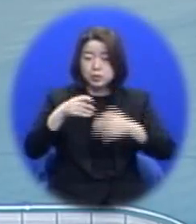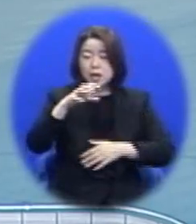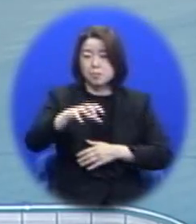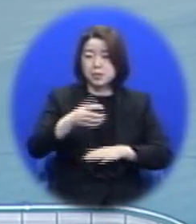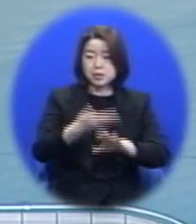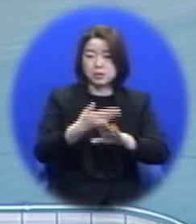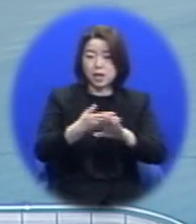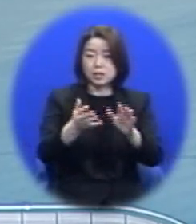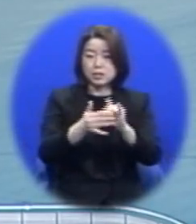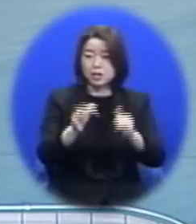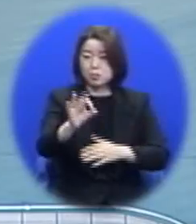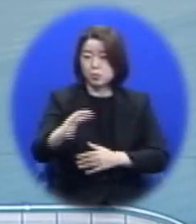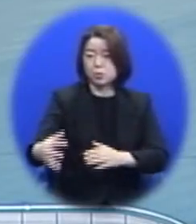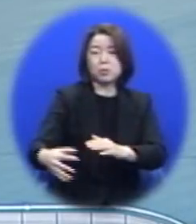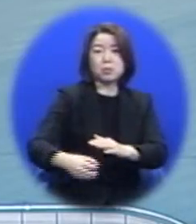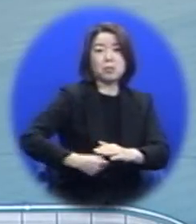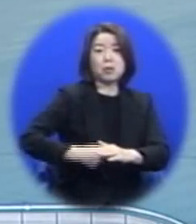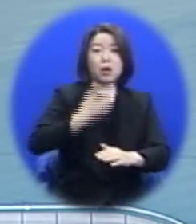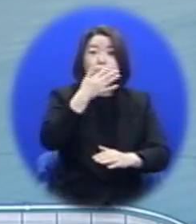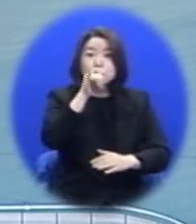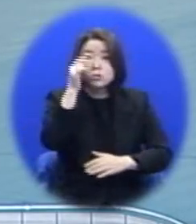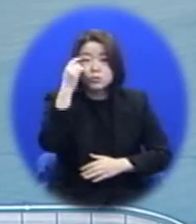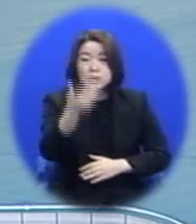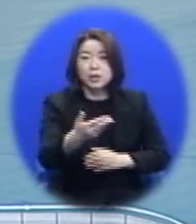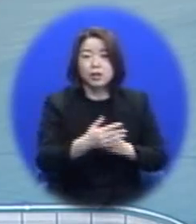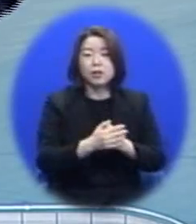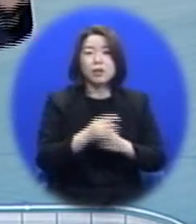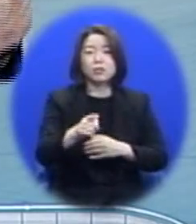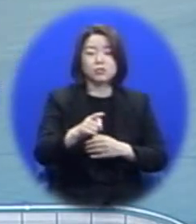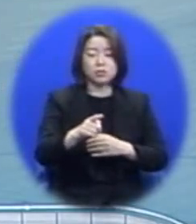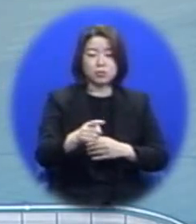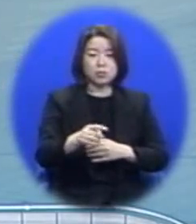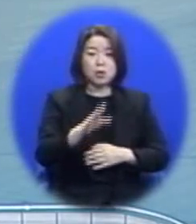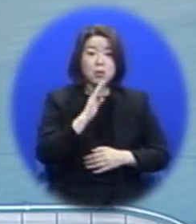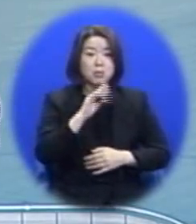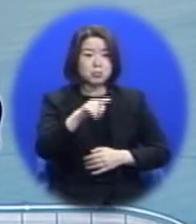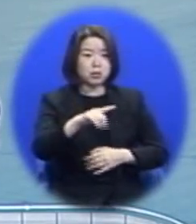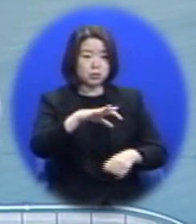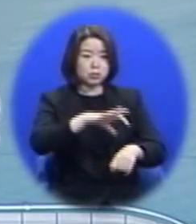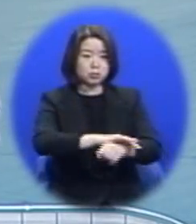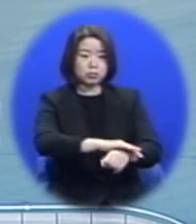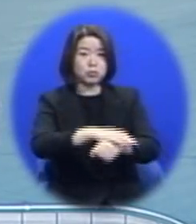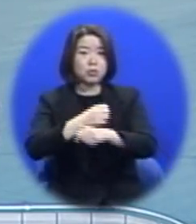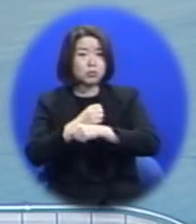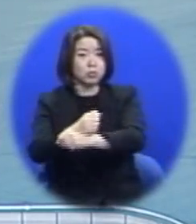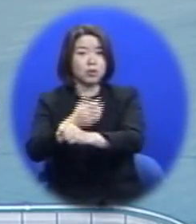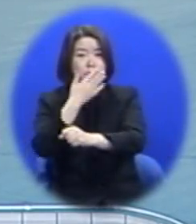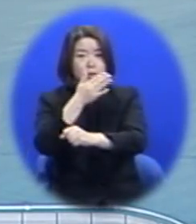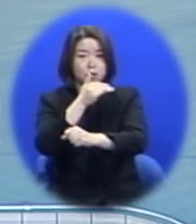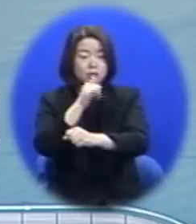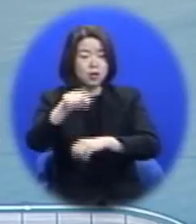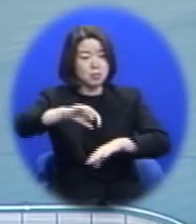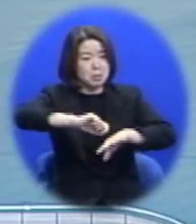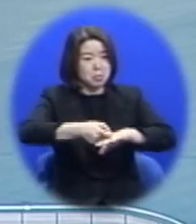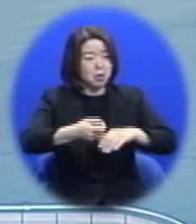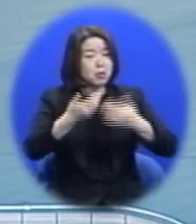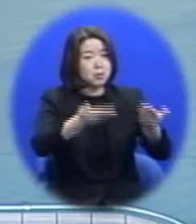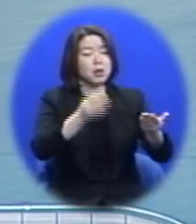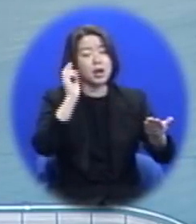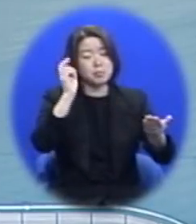슬쩍 가져갈 수 있습니까? 그러면 당장 구속이고 그는 아마 처벌을 받게